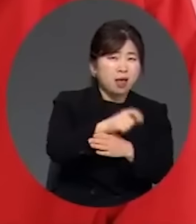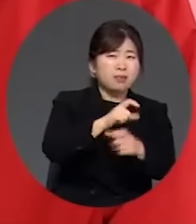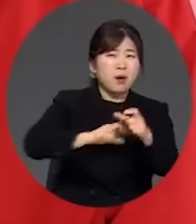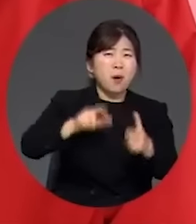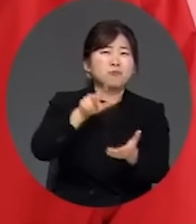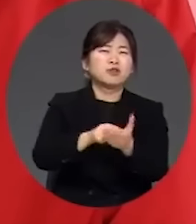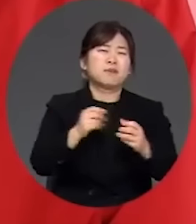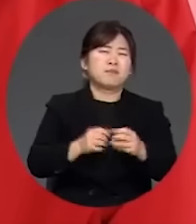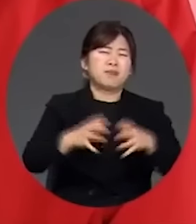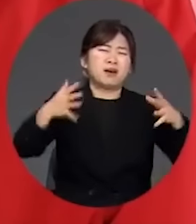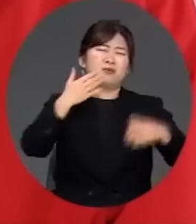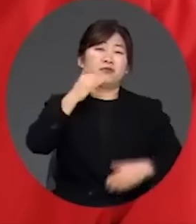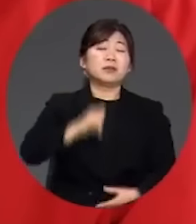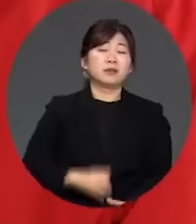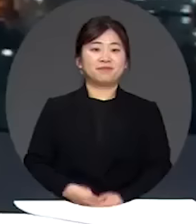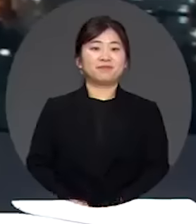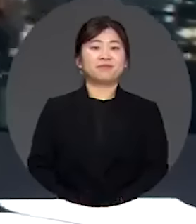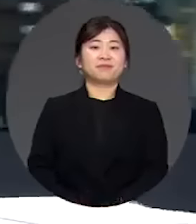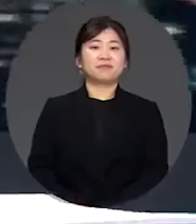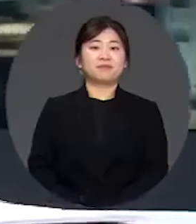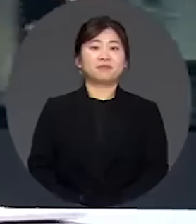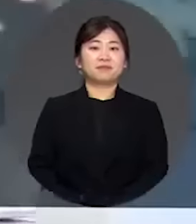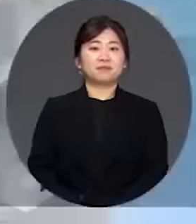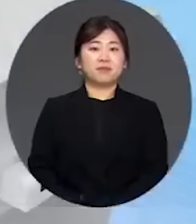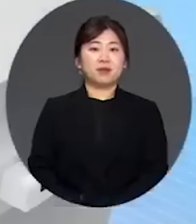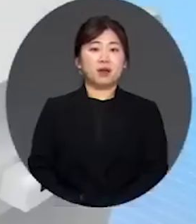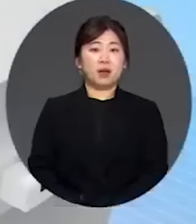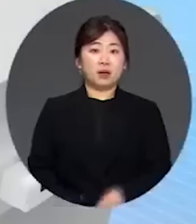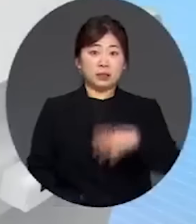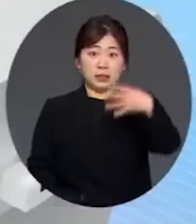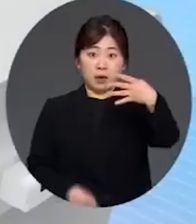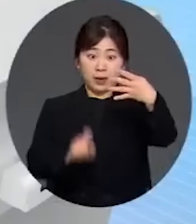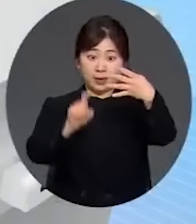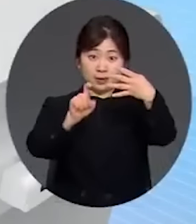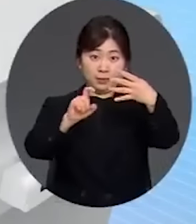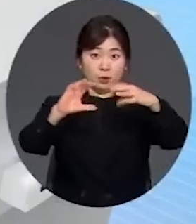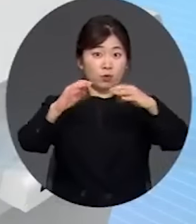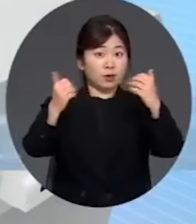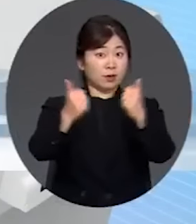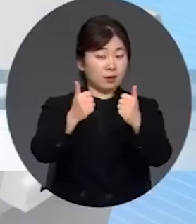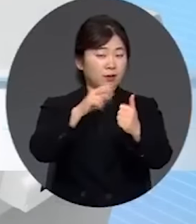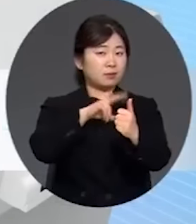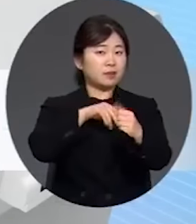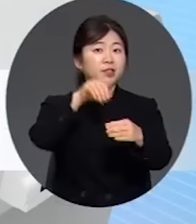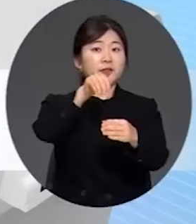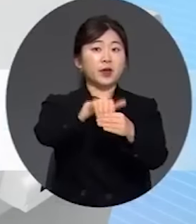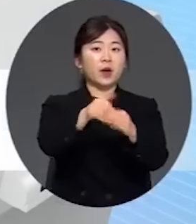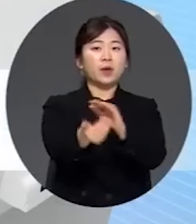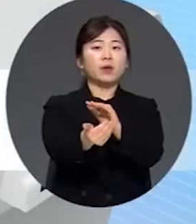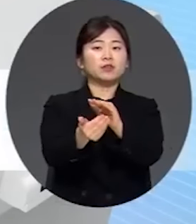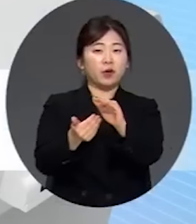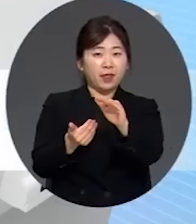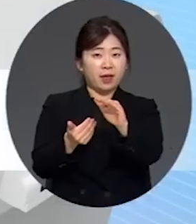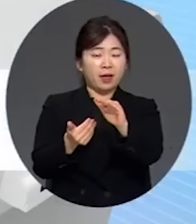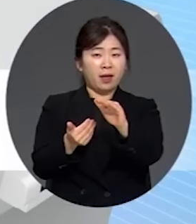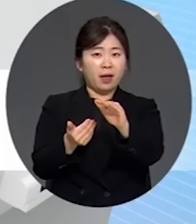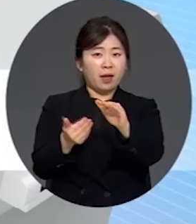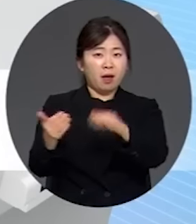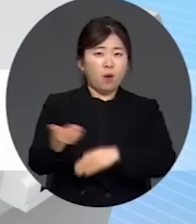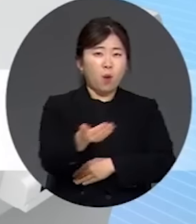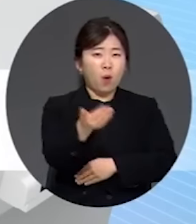MBC 뉴스 박종웅입니다 오는 4월에 치러질 제 22대 국회의원 선거를 앞두고 저희 MBC